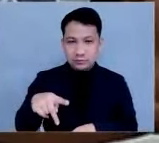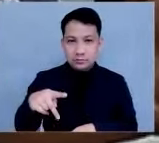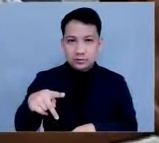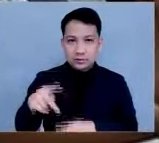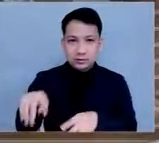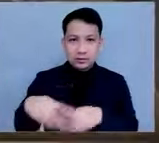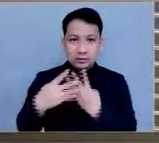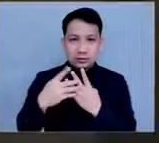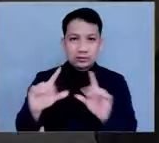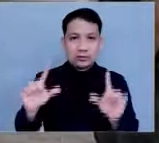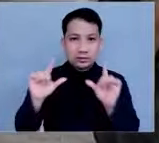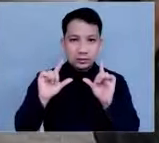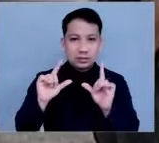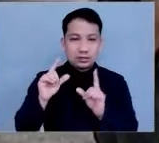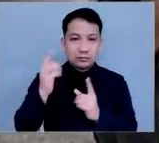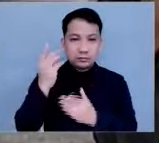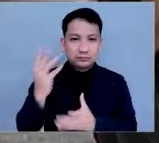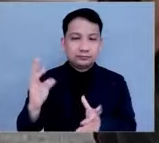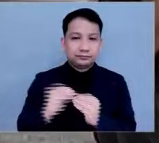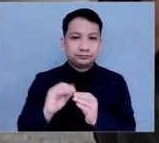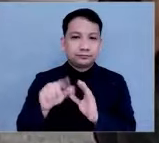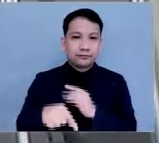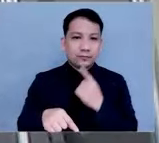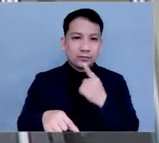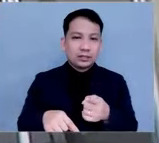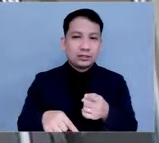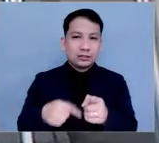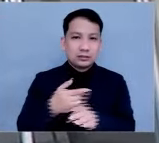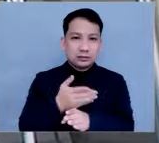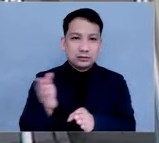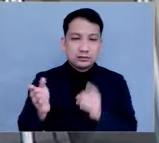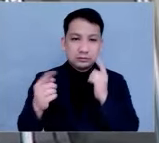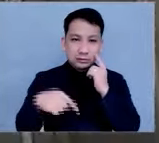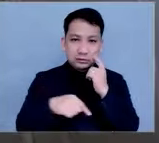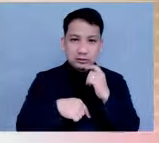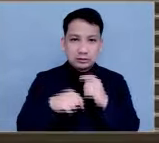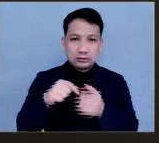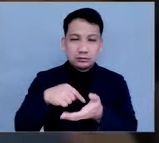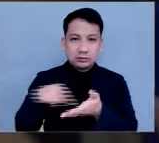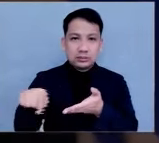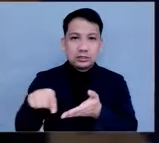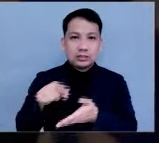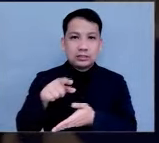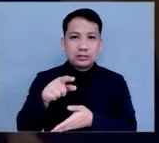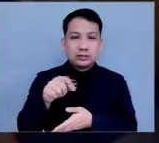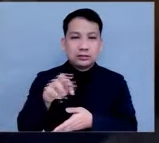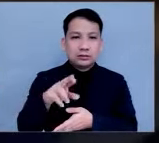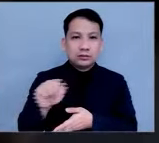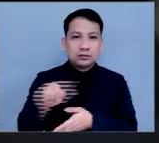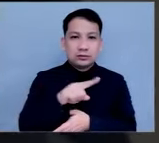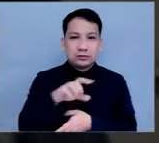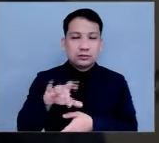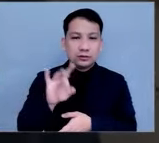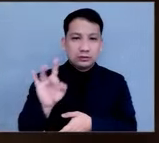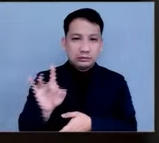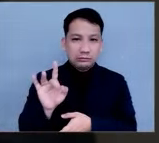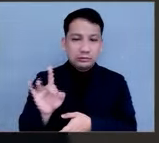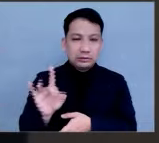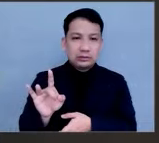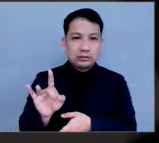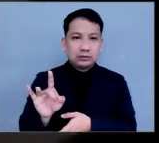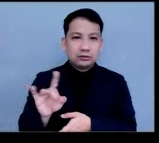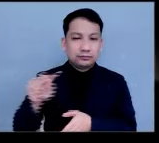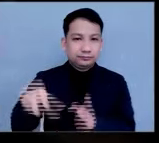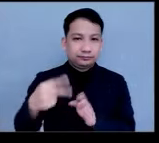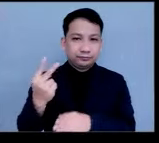siyang high-risk detainee. Kinalaunan, humirit na ang kampo ni Guo na magpiansa sila. Imbes na 180,000 para sa 2 counts